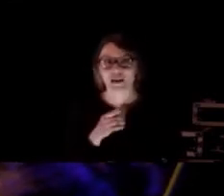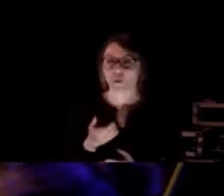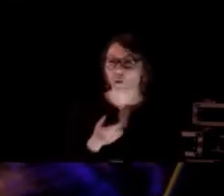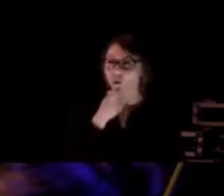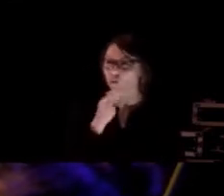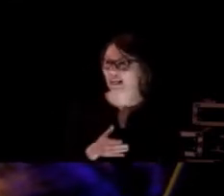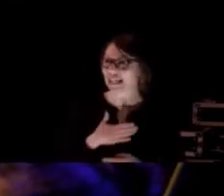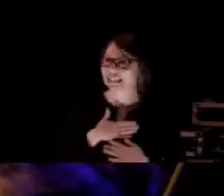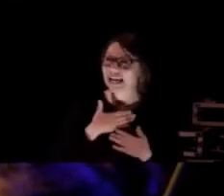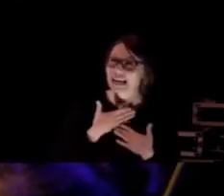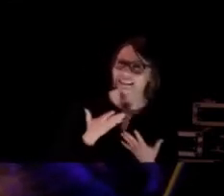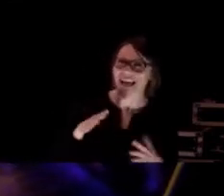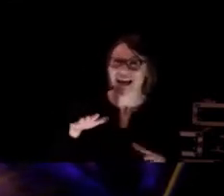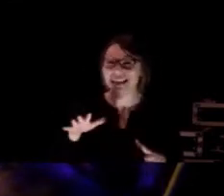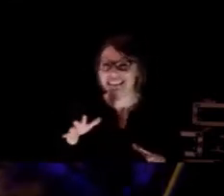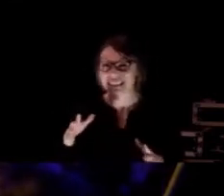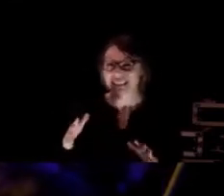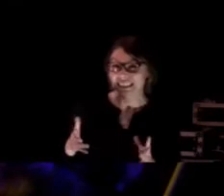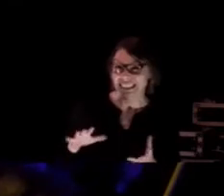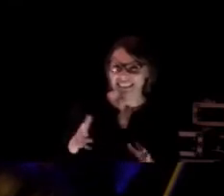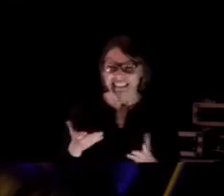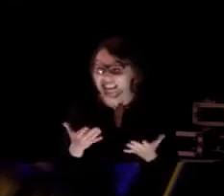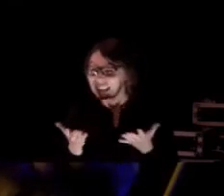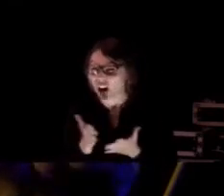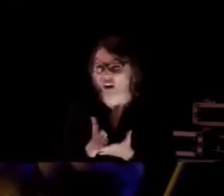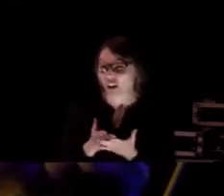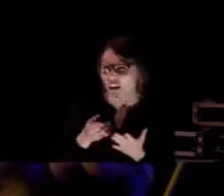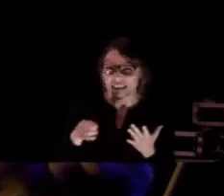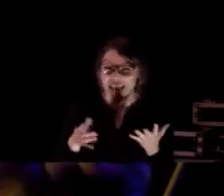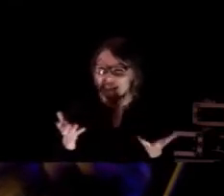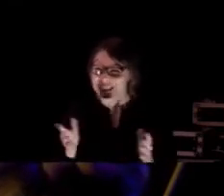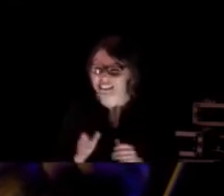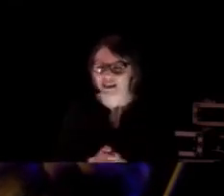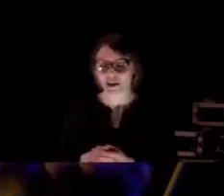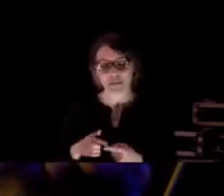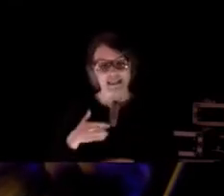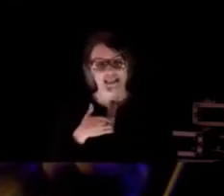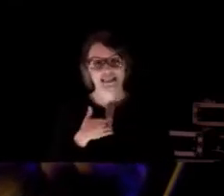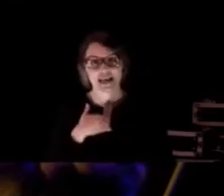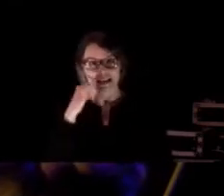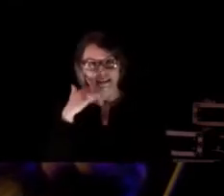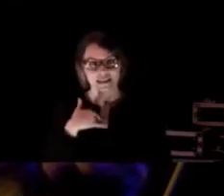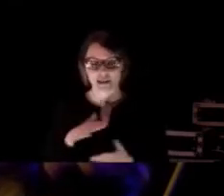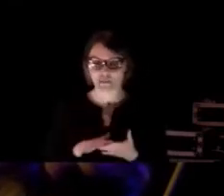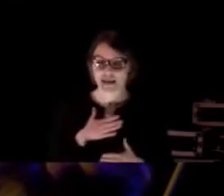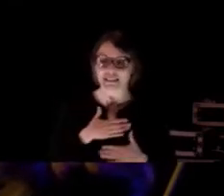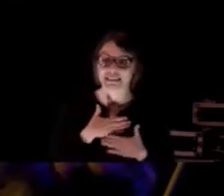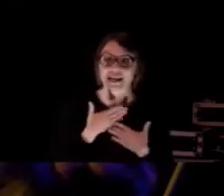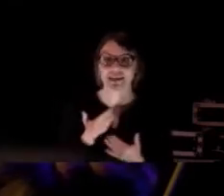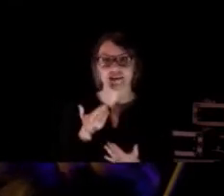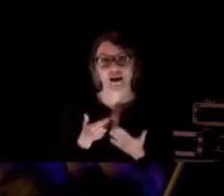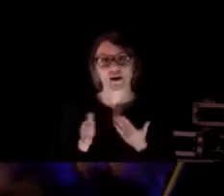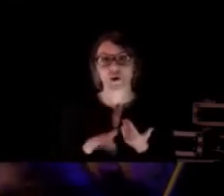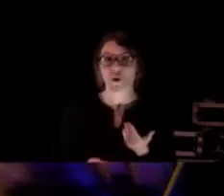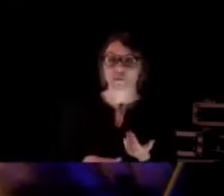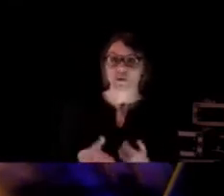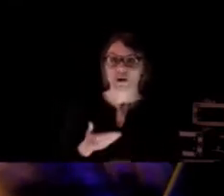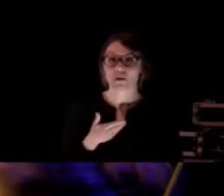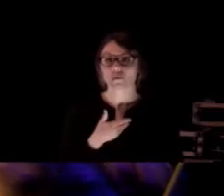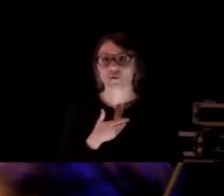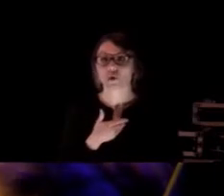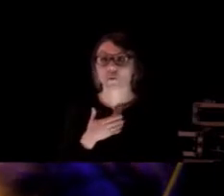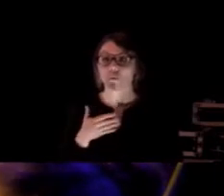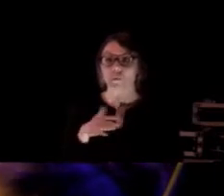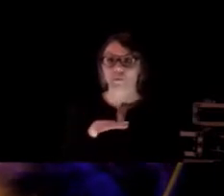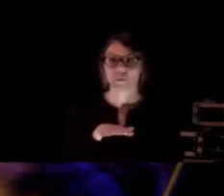ordet kjærlighet, det er litt sånn, ikke helt der. Men jeg tenker det at med kjærlighet da, det handler mye om varme. Det